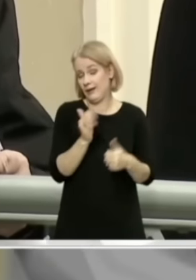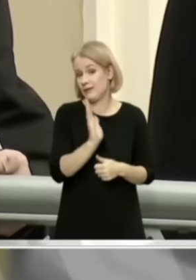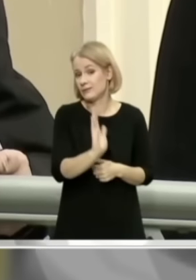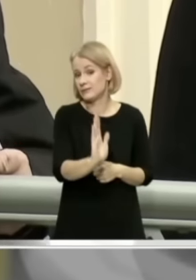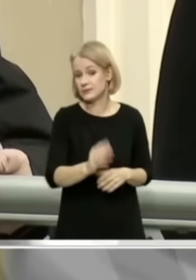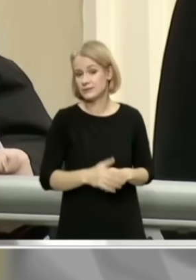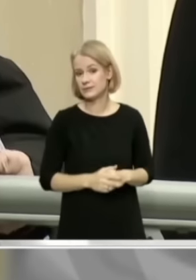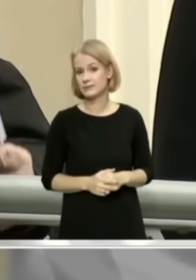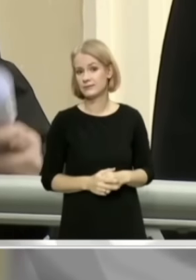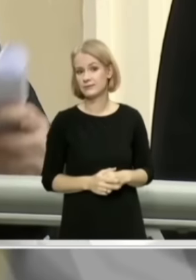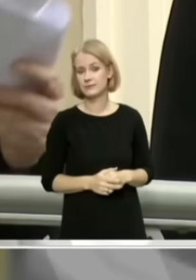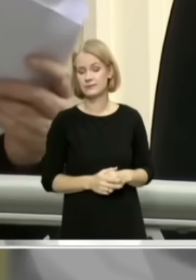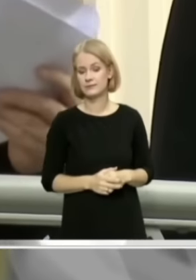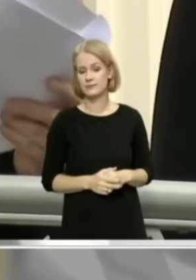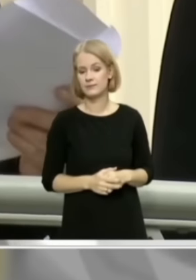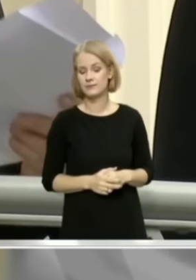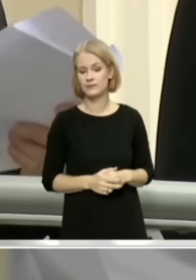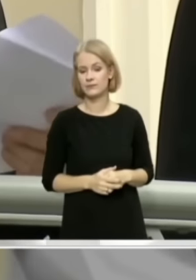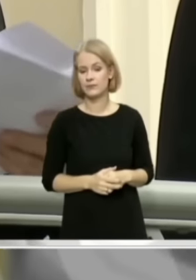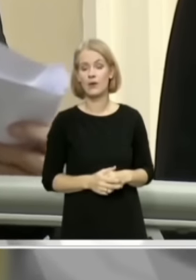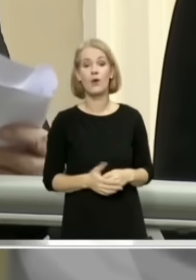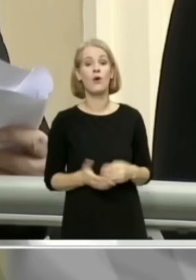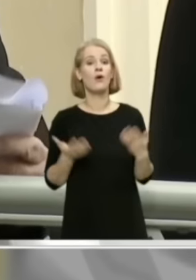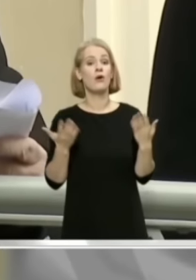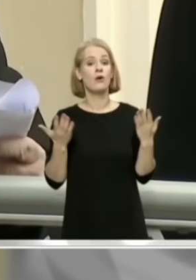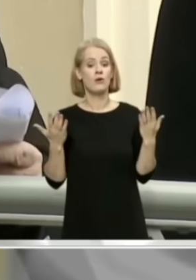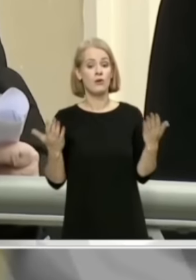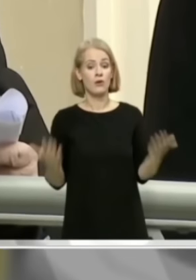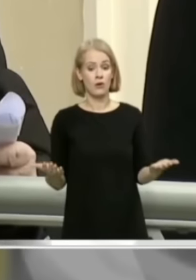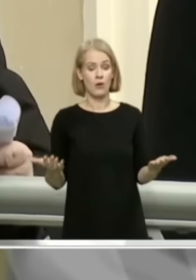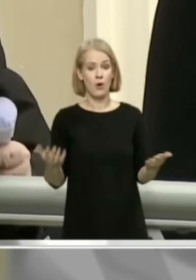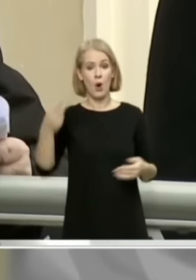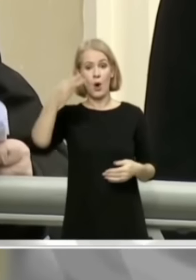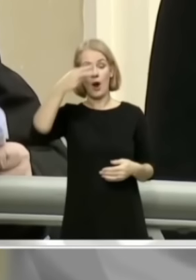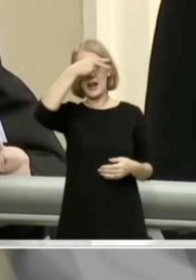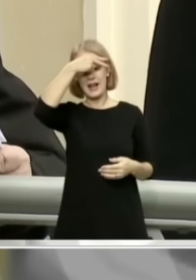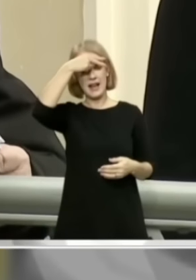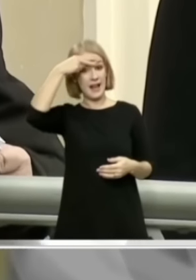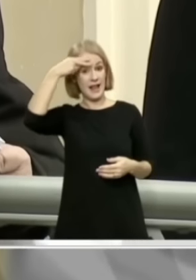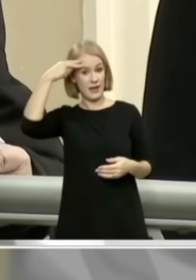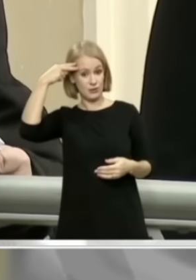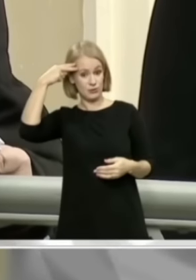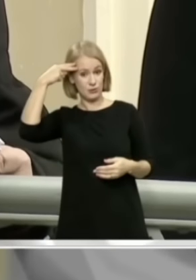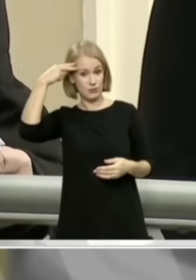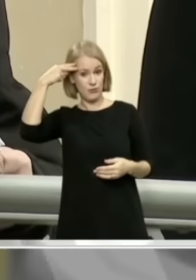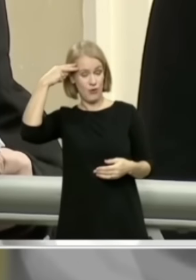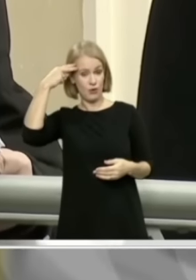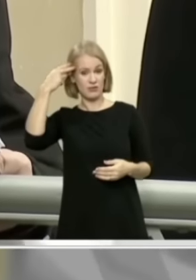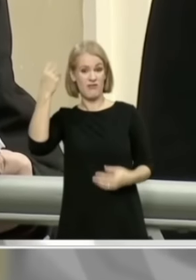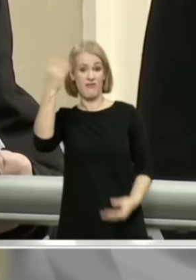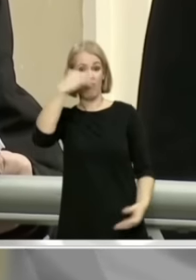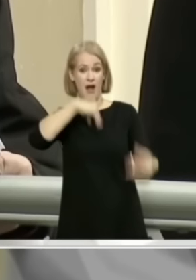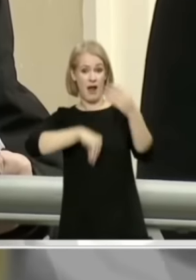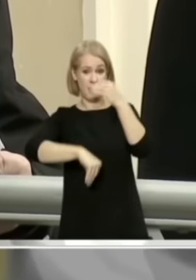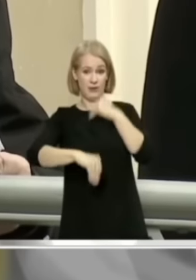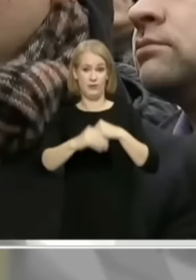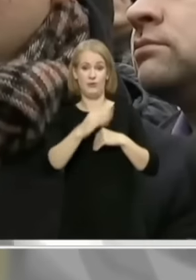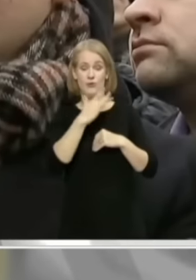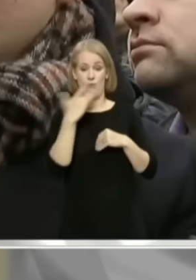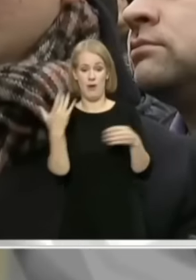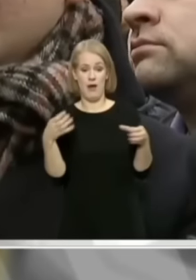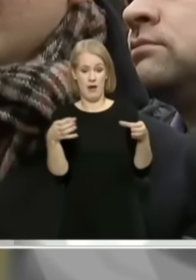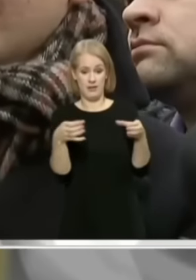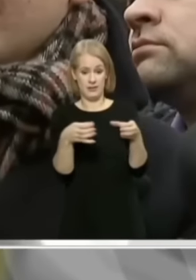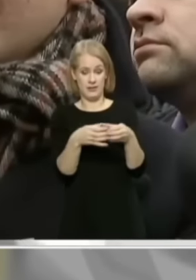O štai Lietuvos valgytojų partija